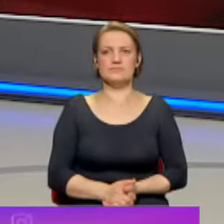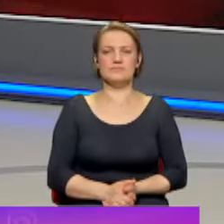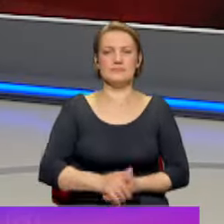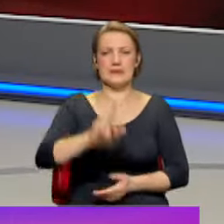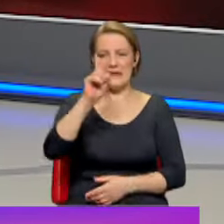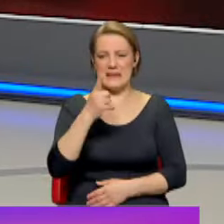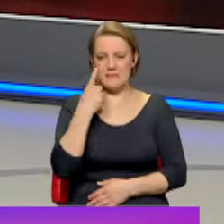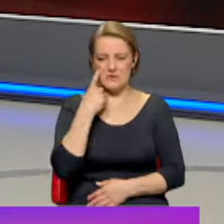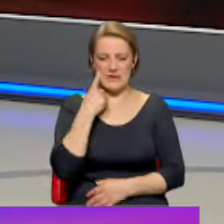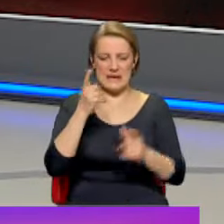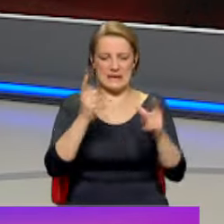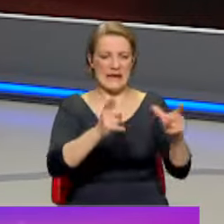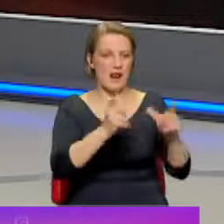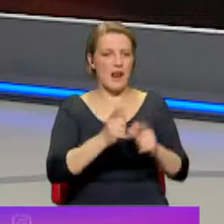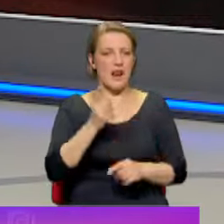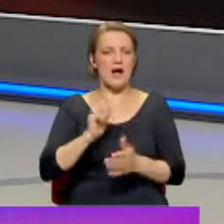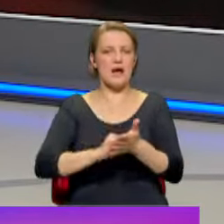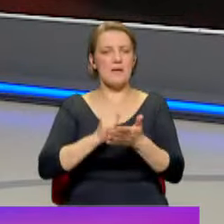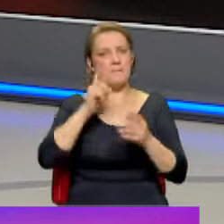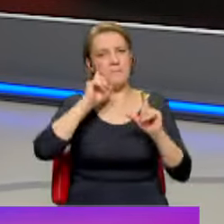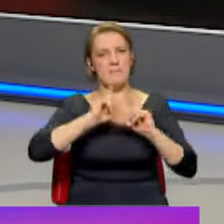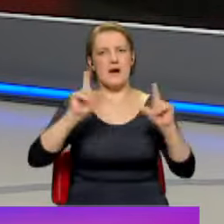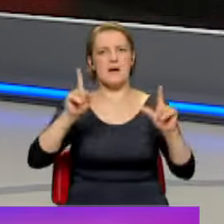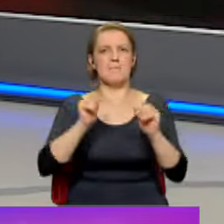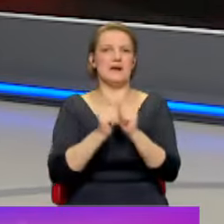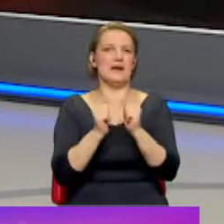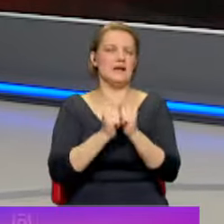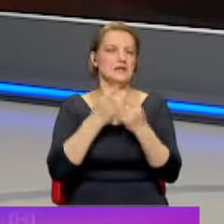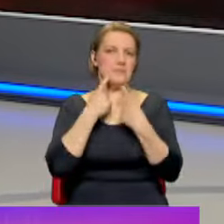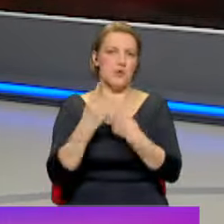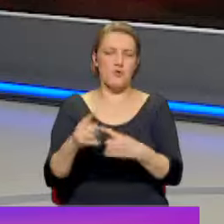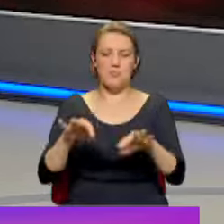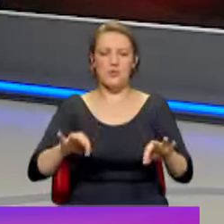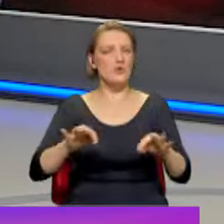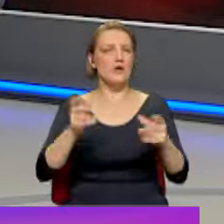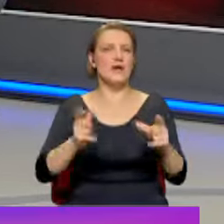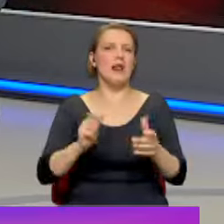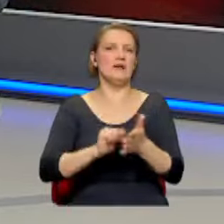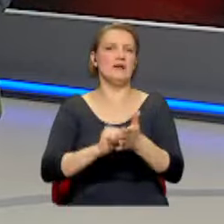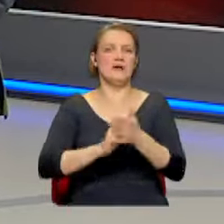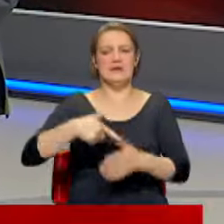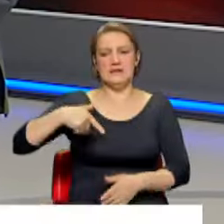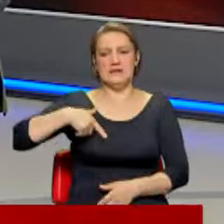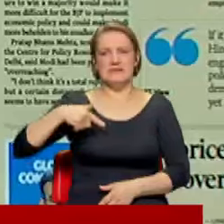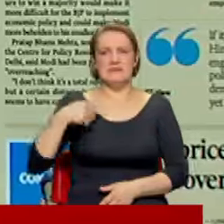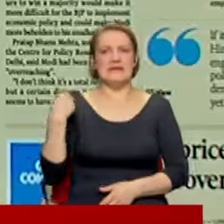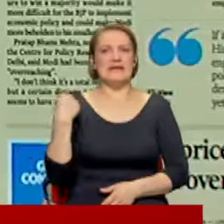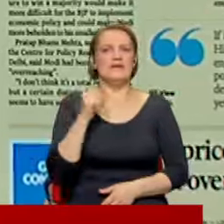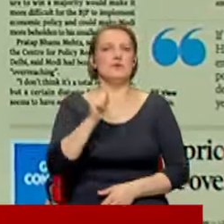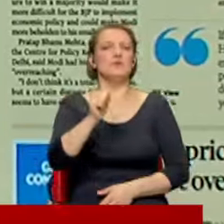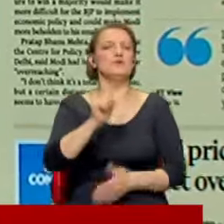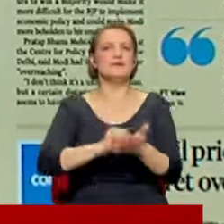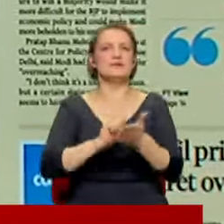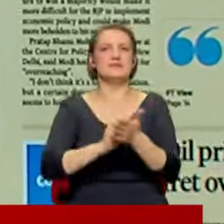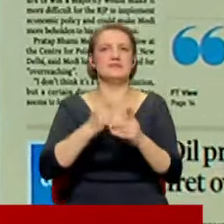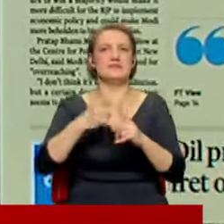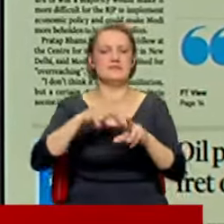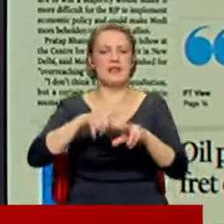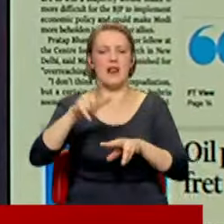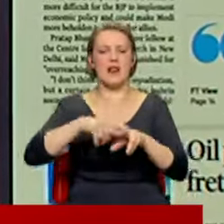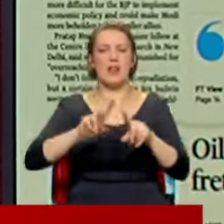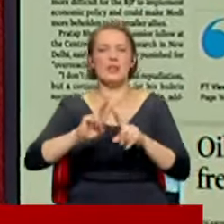İlk bakışta yerel gazetelerin manşetine de birlikte ilk bakışı atıyoruz. Bugünün yerel gazetesi İzmir Yeni Gün gazetesi, talan